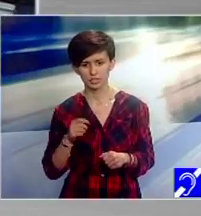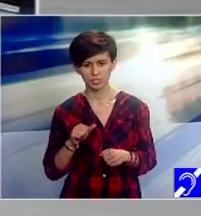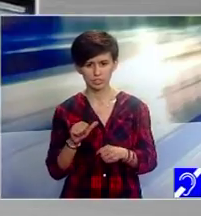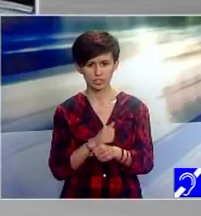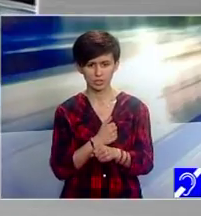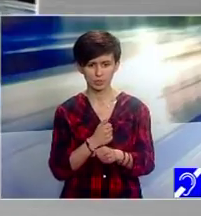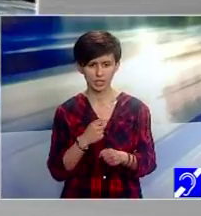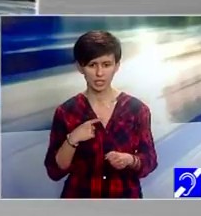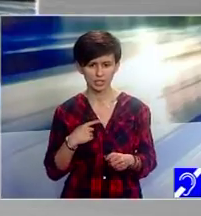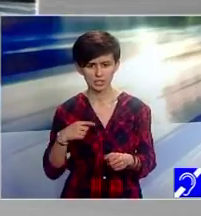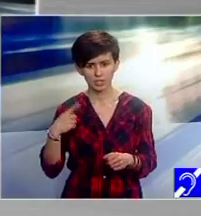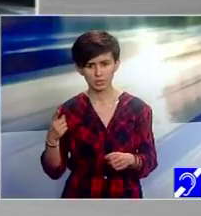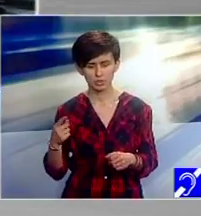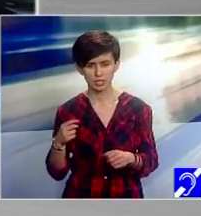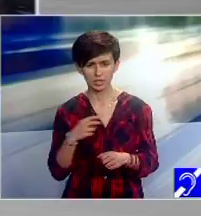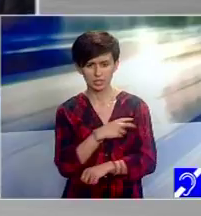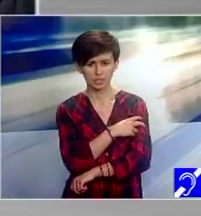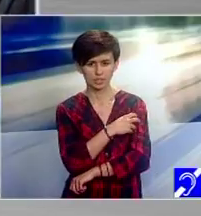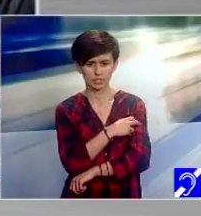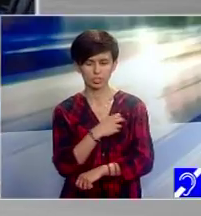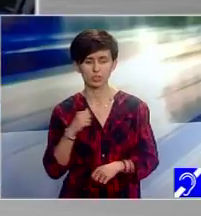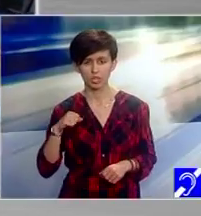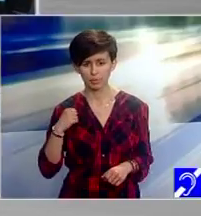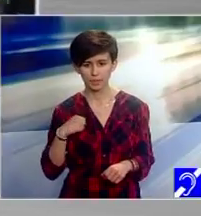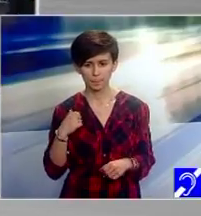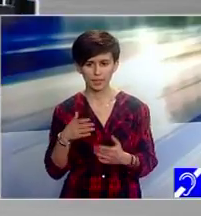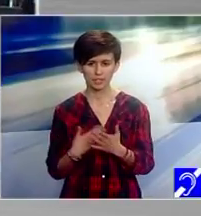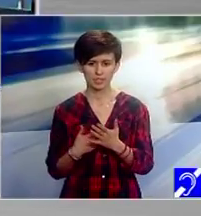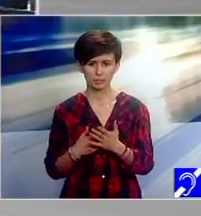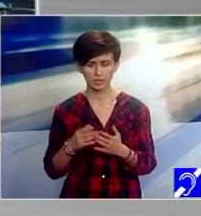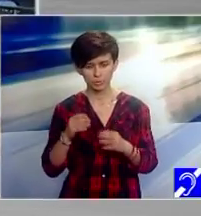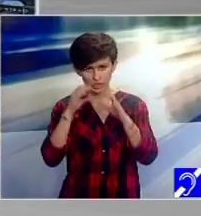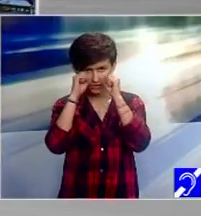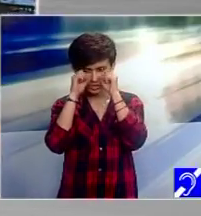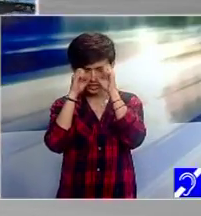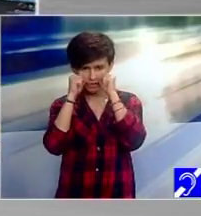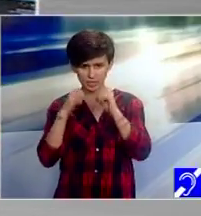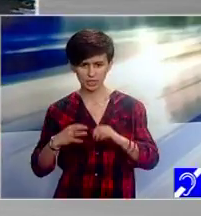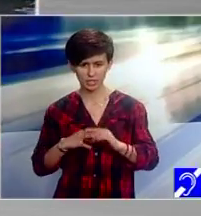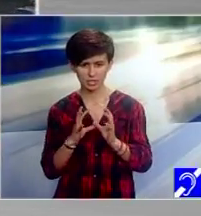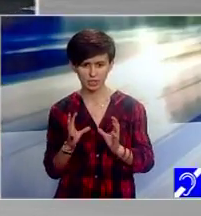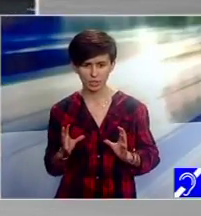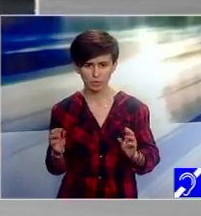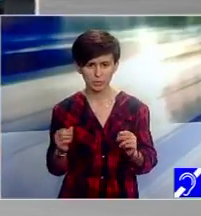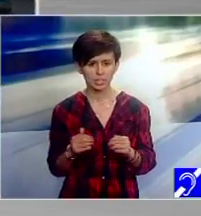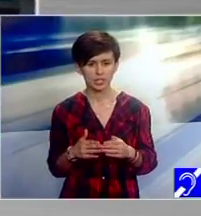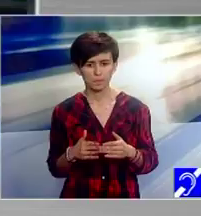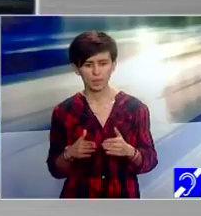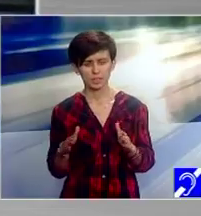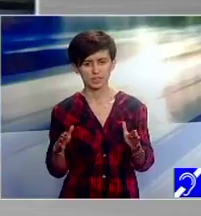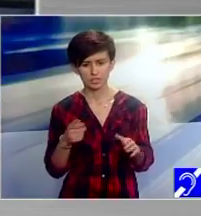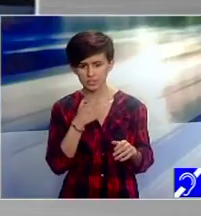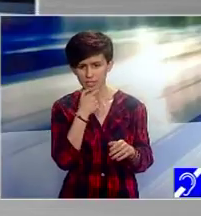alt liceu, poate cel mai tânăr liceu pentru dificil de vedere din România, deschis în 2004, a avut